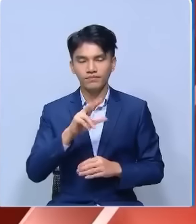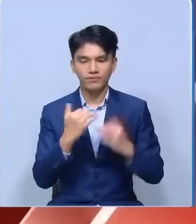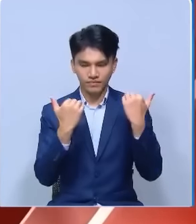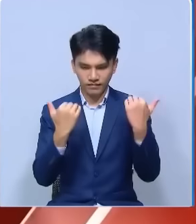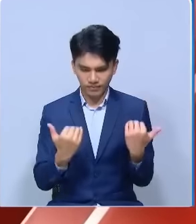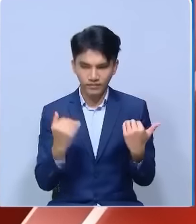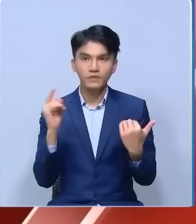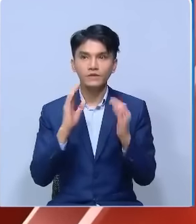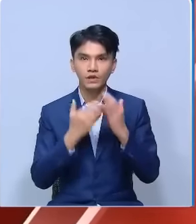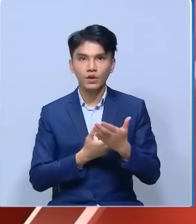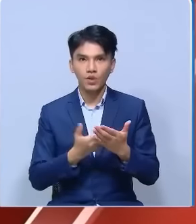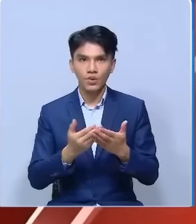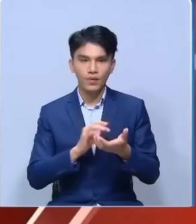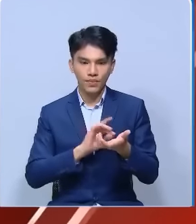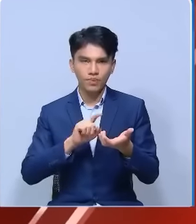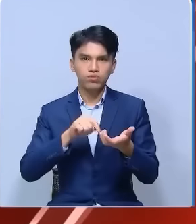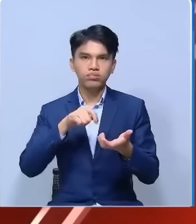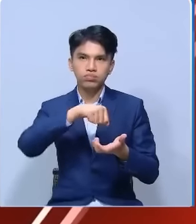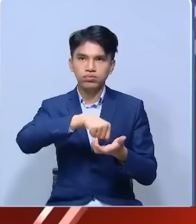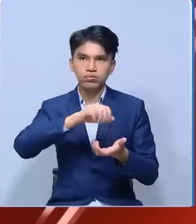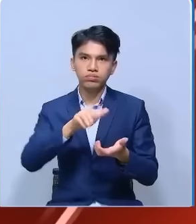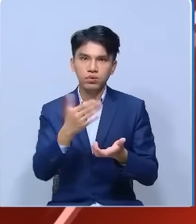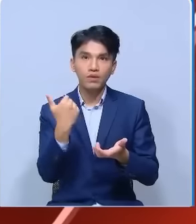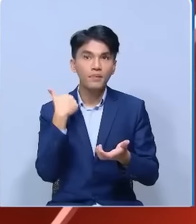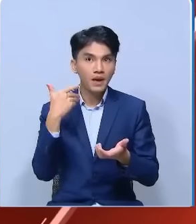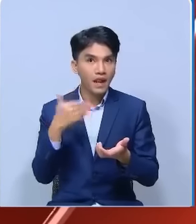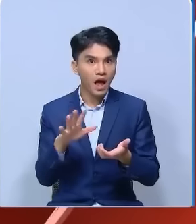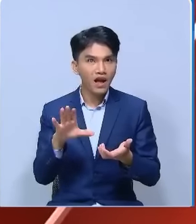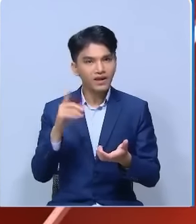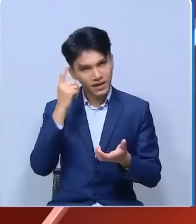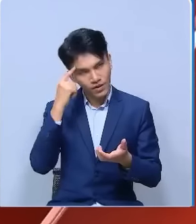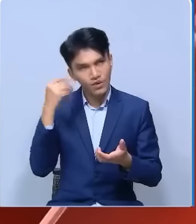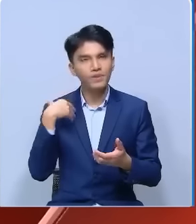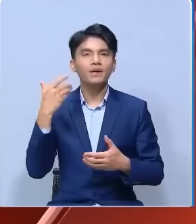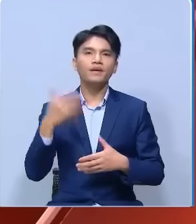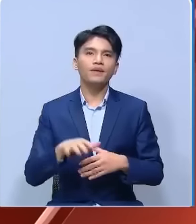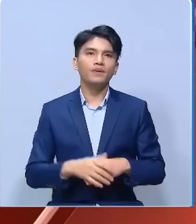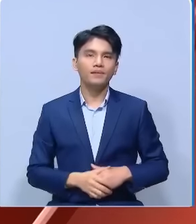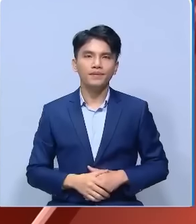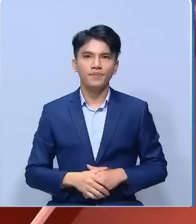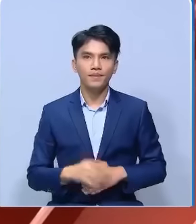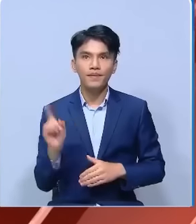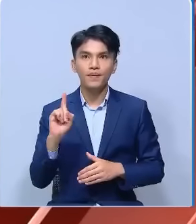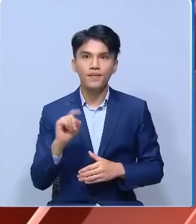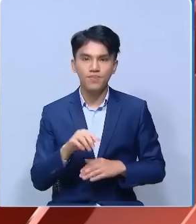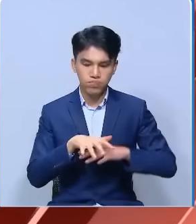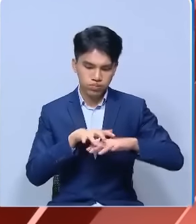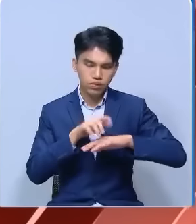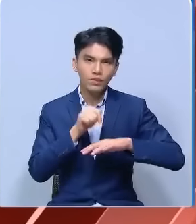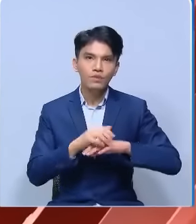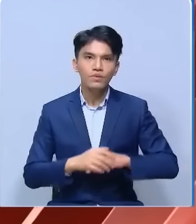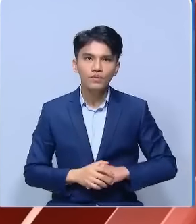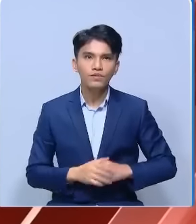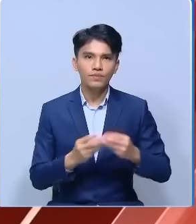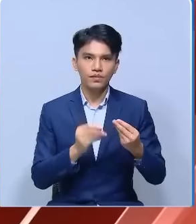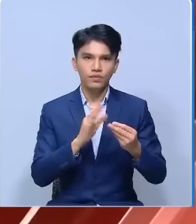นทางผู้ซื้อจะต้องเปิดแอปพลิเคชันเป๋าตังค์มีกันหรือยังคะเชื่อว่าหลายคนน่าจะมีแล้วเนาะ ครับ เปิดเพื่อทำการสแกน QR code รหั